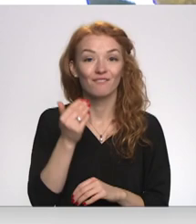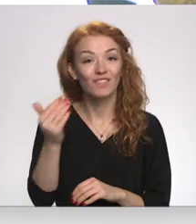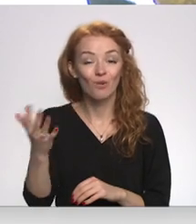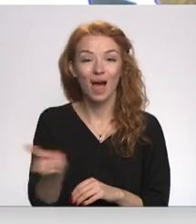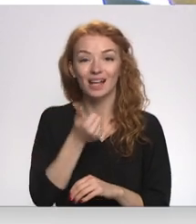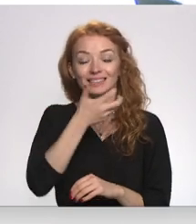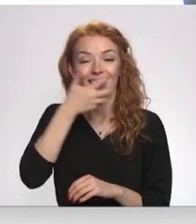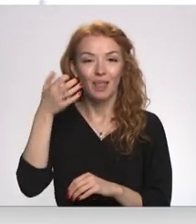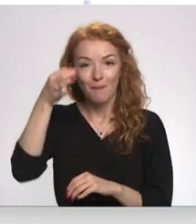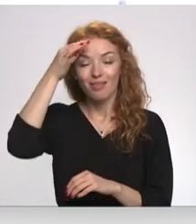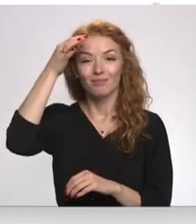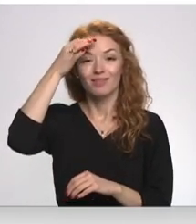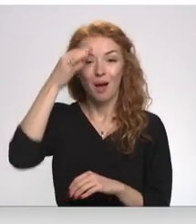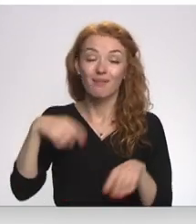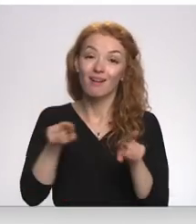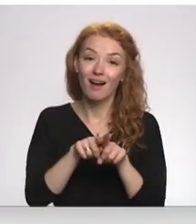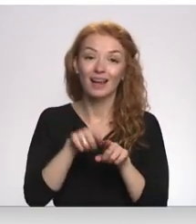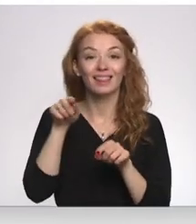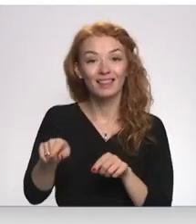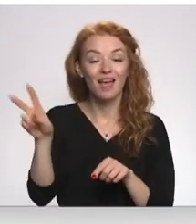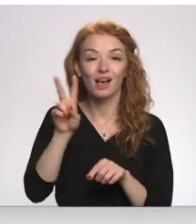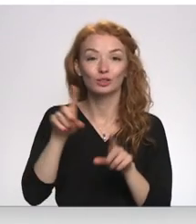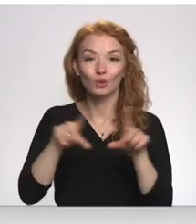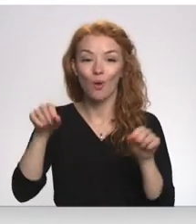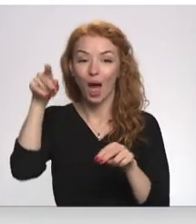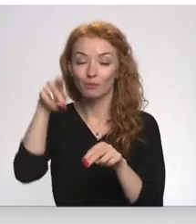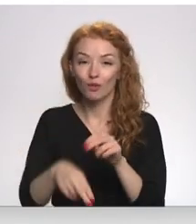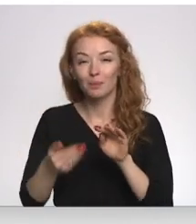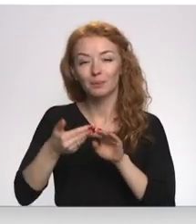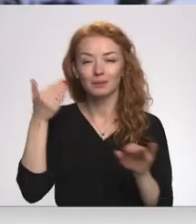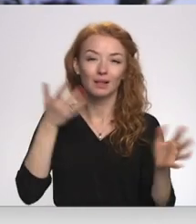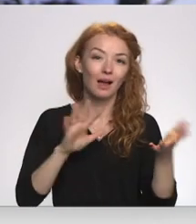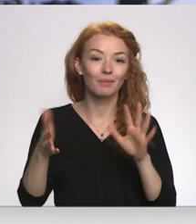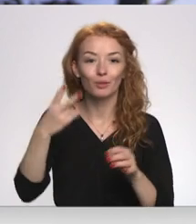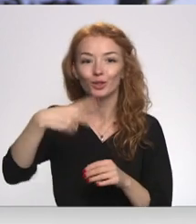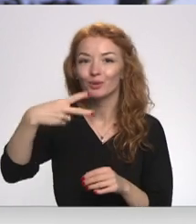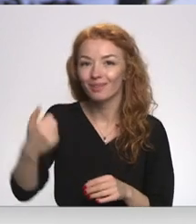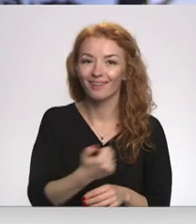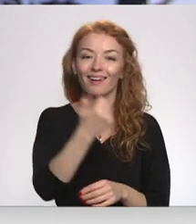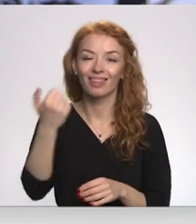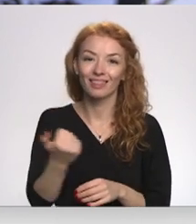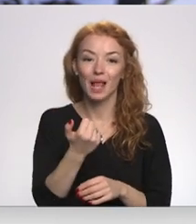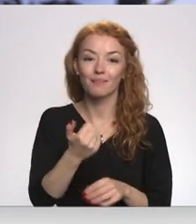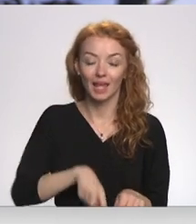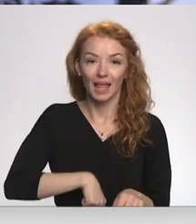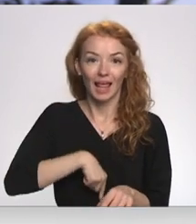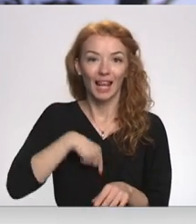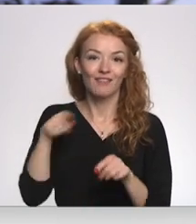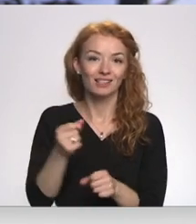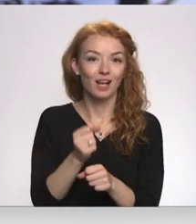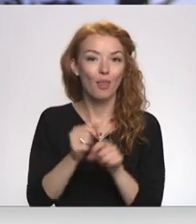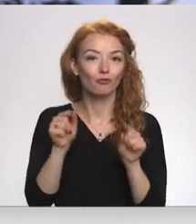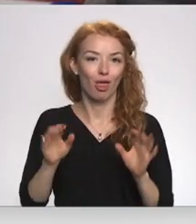siltām atmiņām atceras arī tie, kas skolu absolvējuši pirms aptuveni 20 gadiem. Tik ilgi viņi strādā